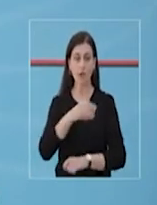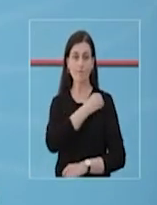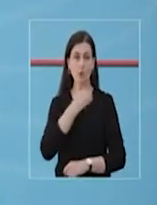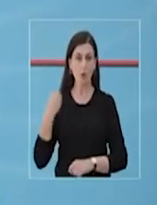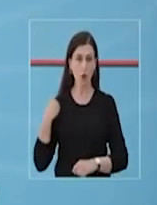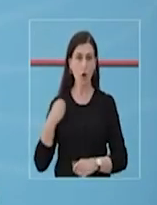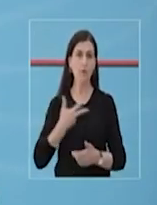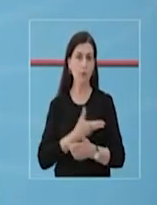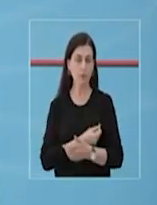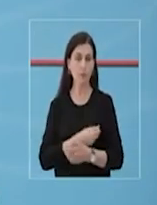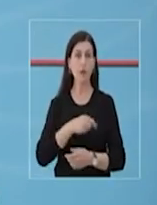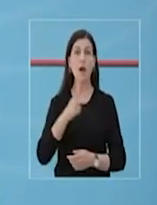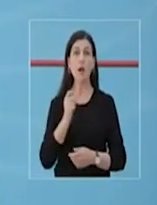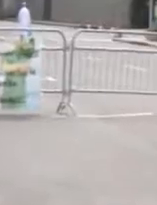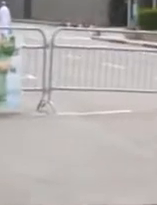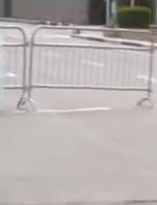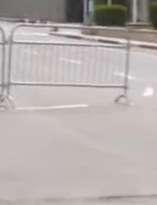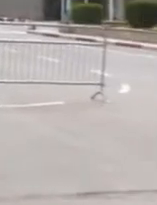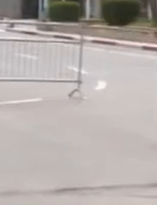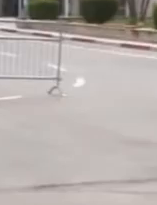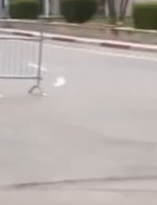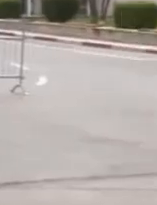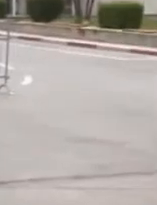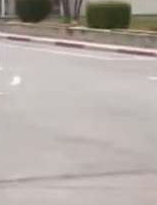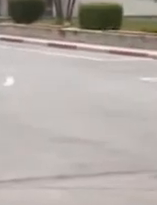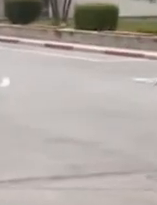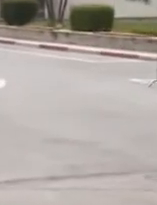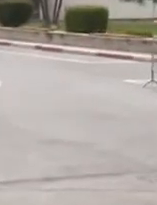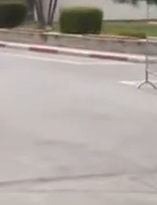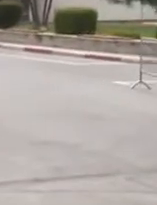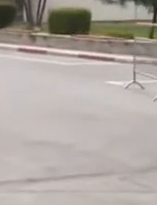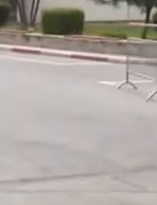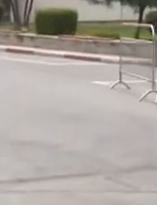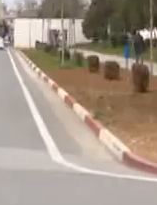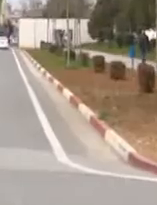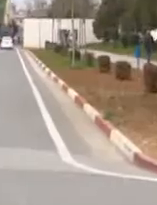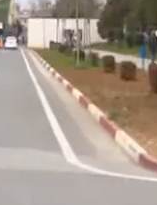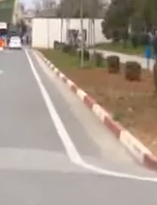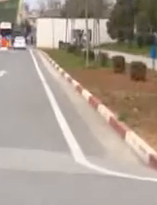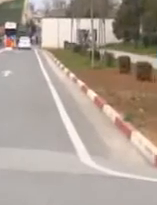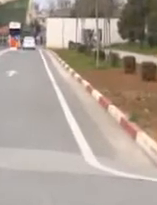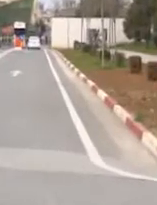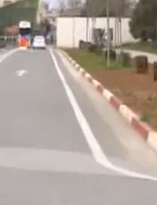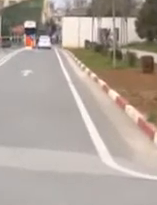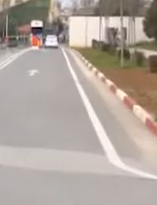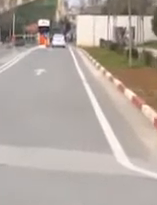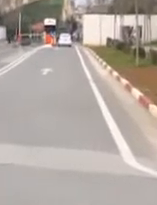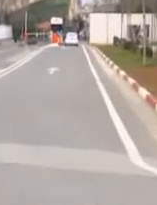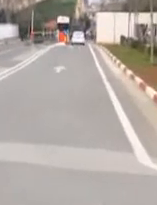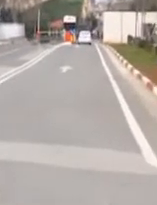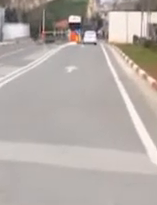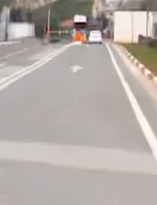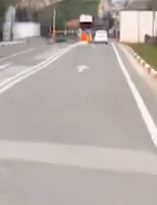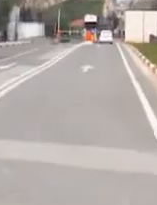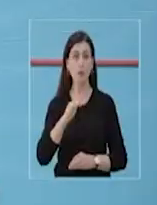cilët 12 kanë rezultuar pozitiv. Janë mjek, infermier dhe sanitar në qendrën spitalore universitare Nën Tereza, të